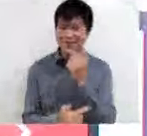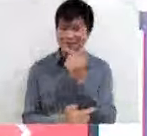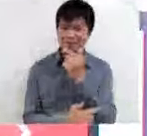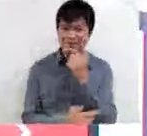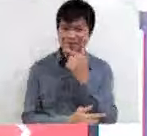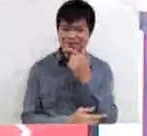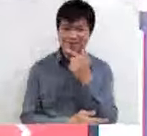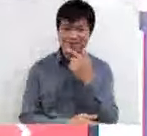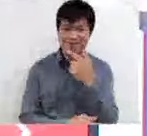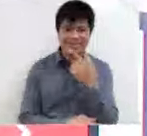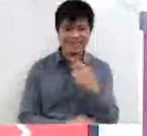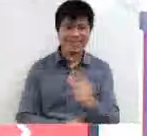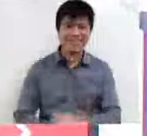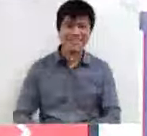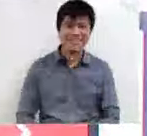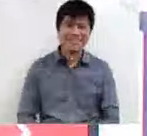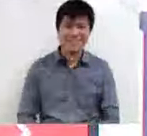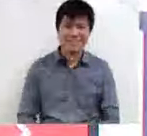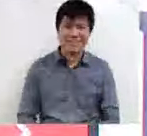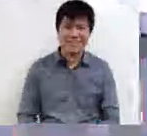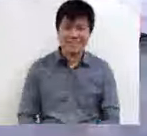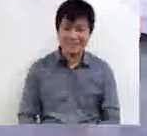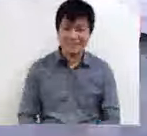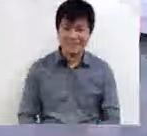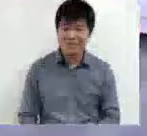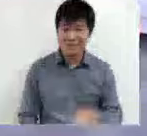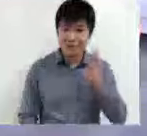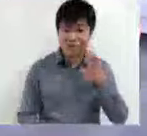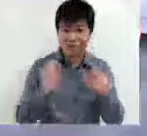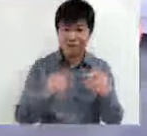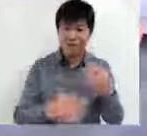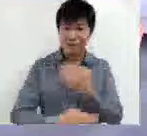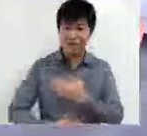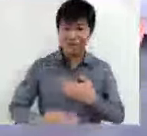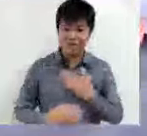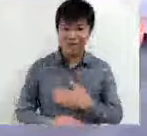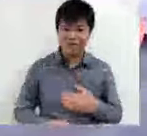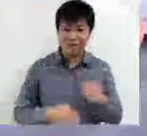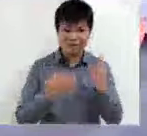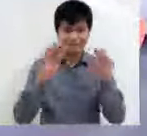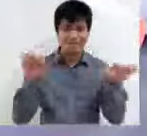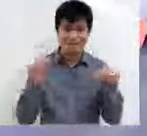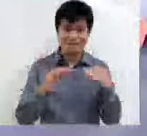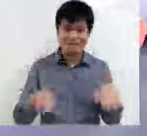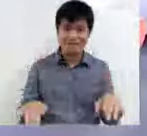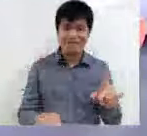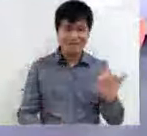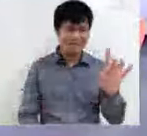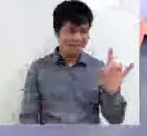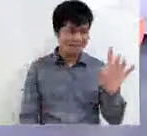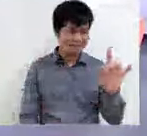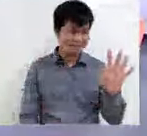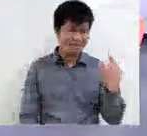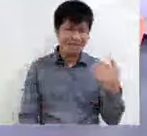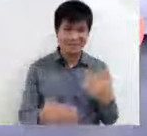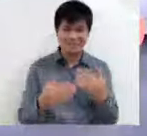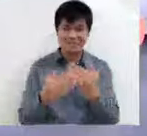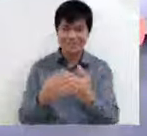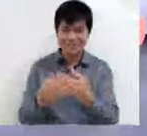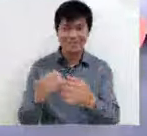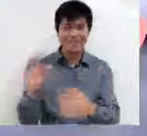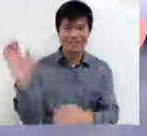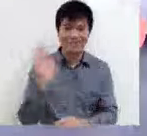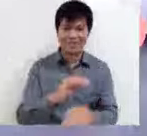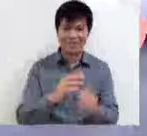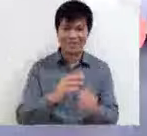Lagot ka. Oh, mga kapatid, enjoy natin ang Christmas. 18 days na lang po, Pasko na. At yan ang mga balita mula